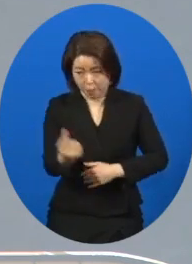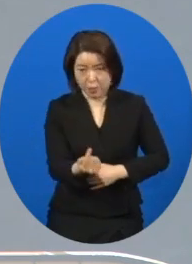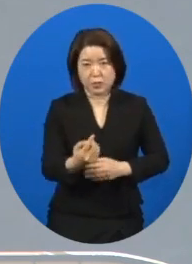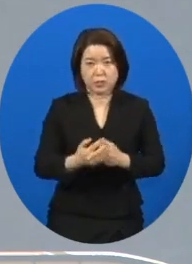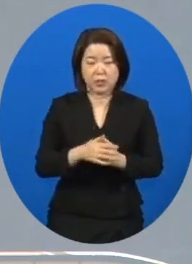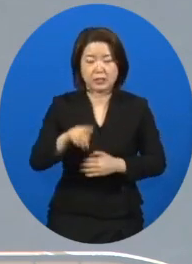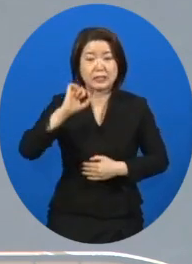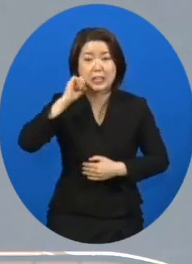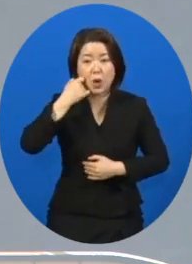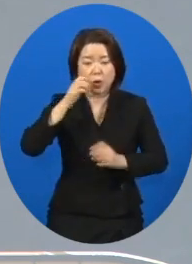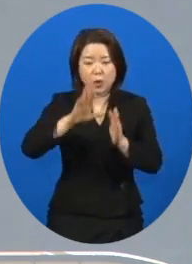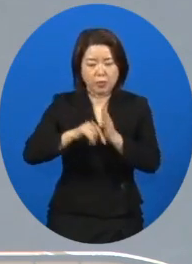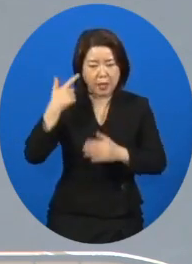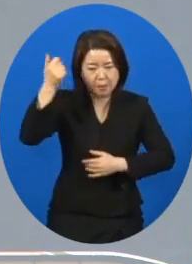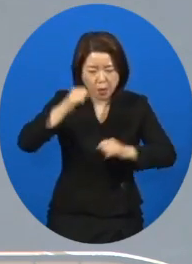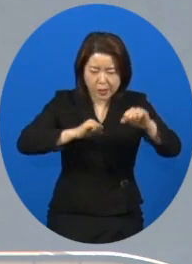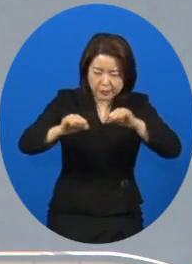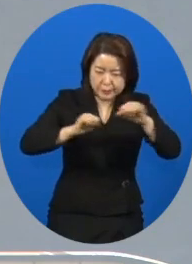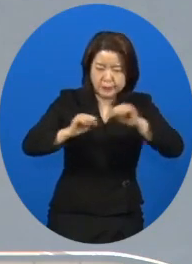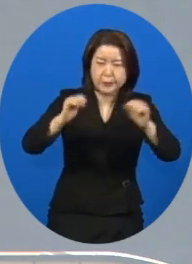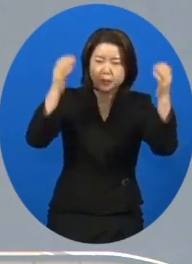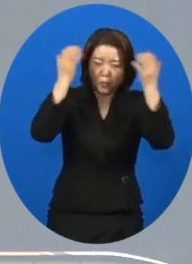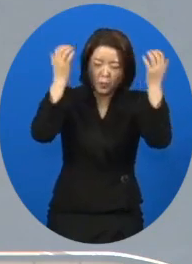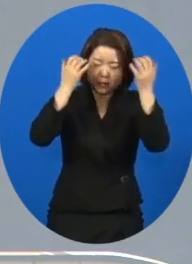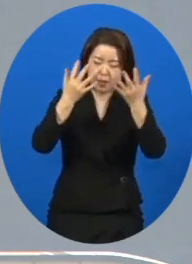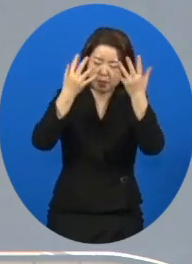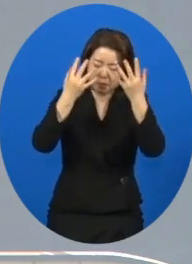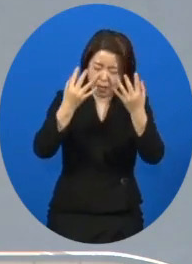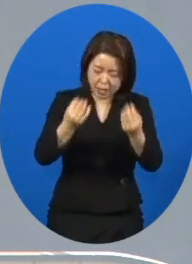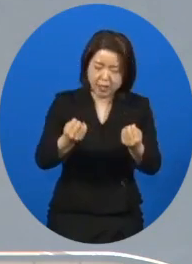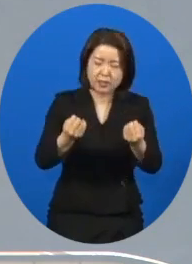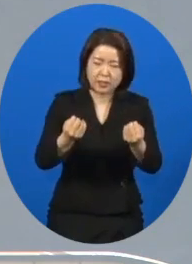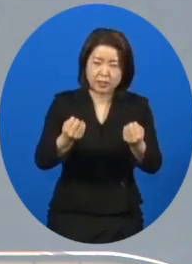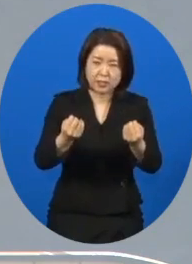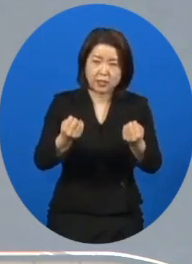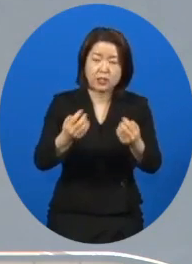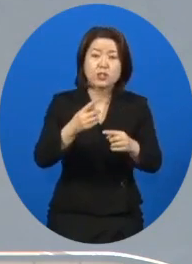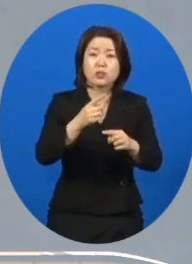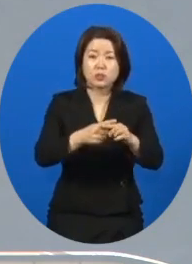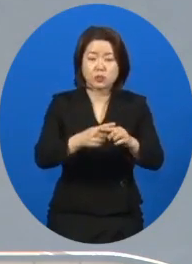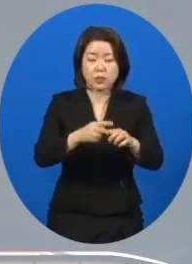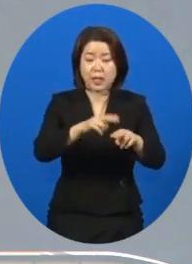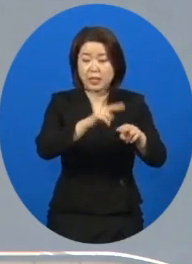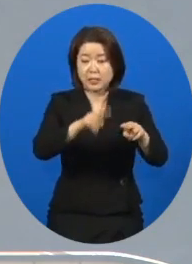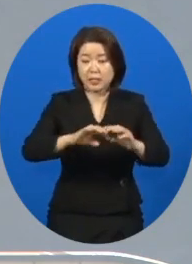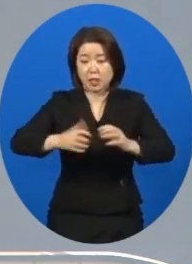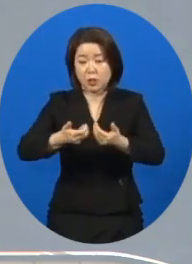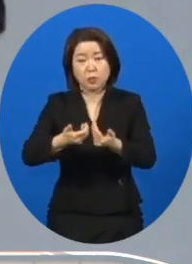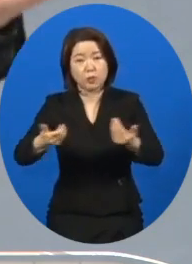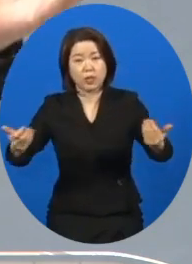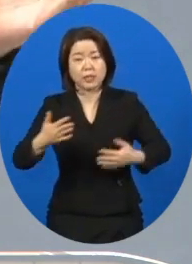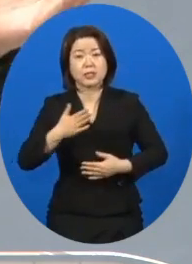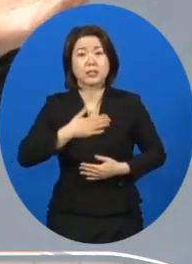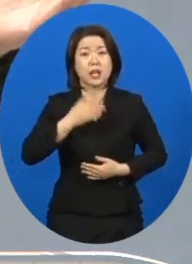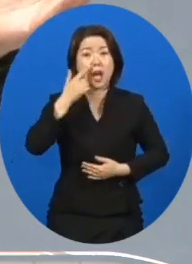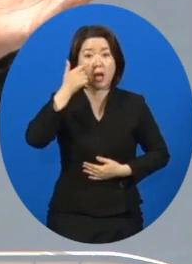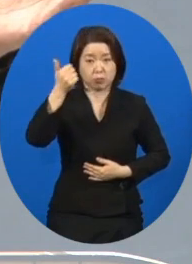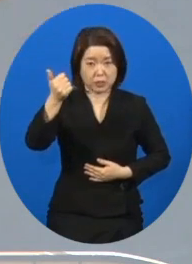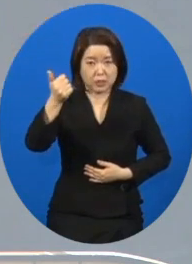그 어려운 때에 목회하느라고 고생을 많이 하시다가 그렇게 은퇴하고 돌아가신 저희